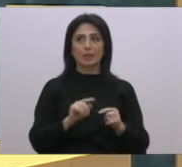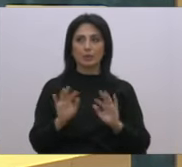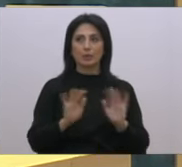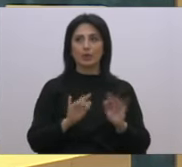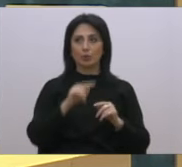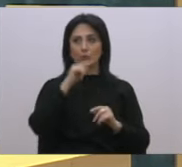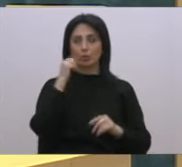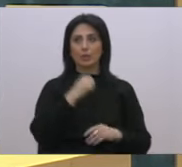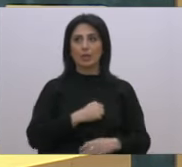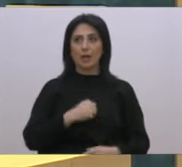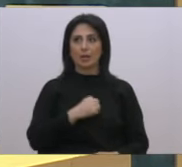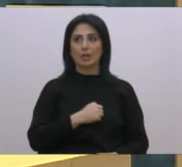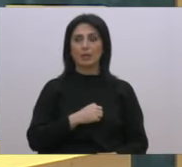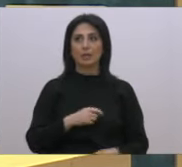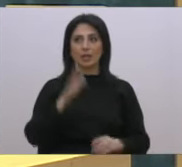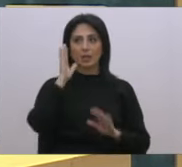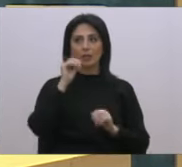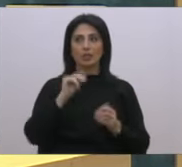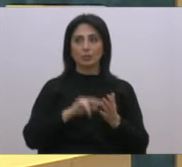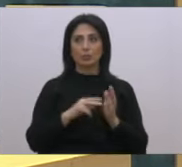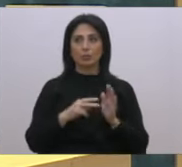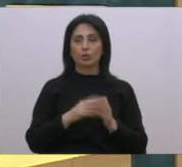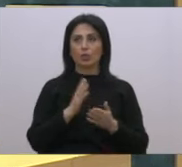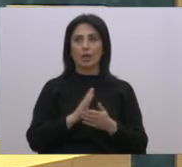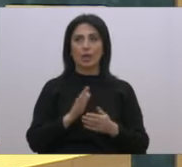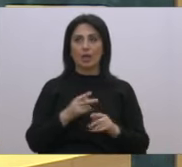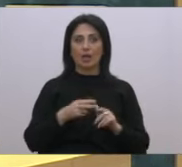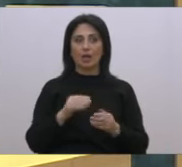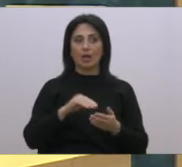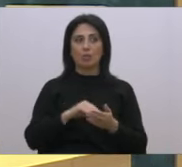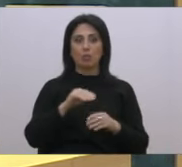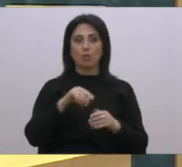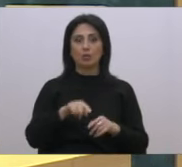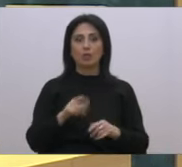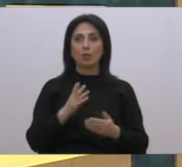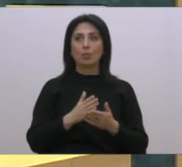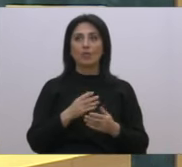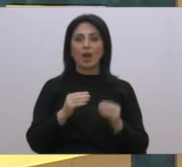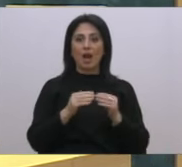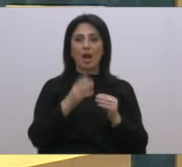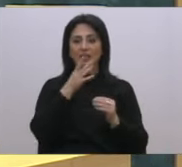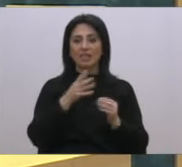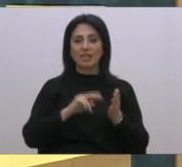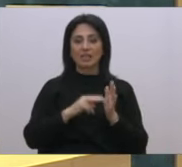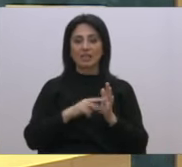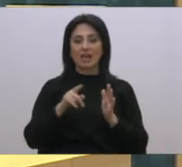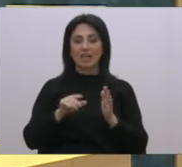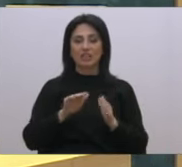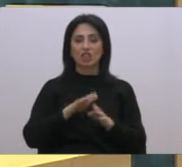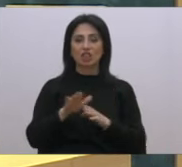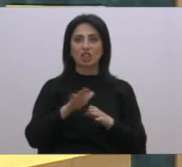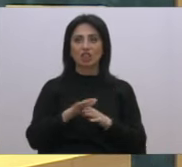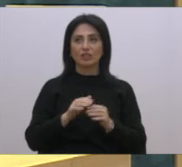მიმდინარეობს რუსული აგრესია, თავდაცვის ბიუჯეტი არ არის იმ მოცემულობის, თუნდაც რომ 10 წლიან სტრატეგიის